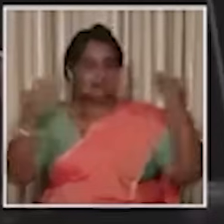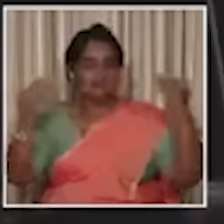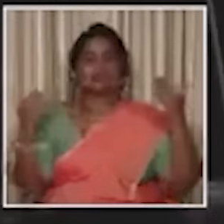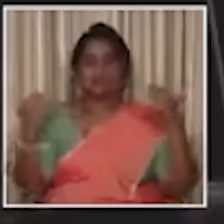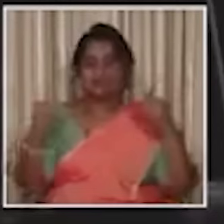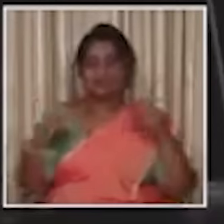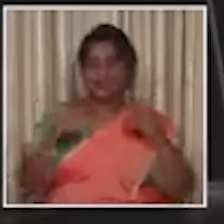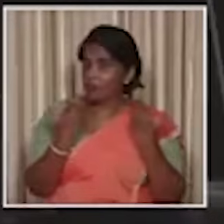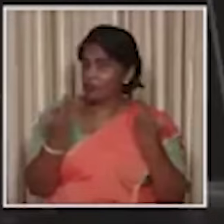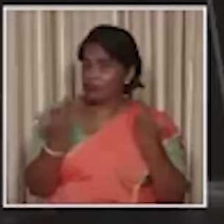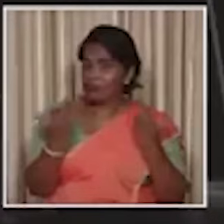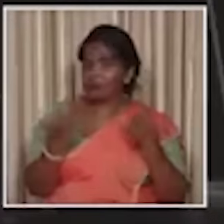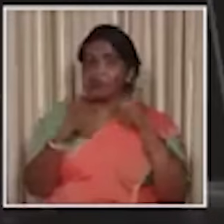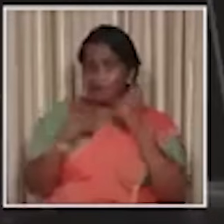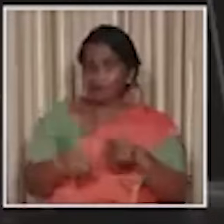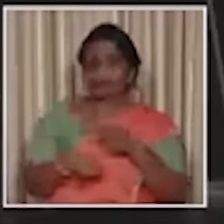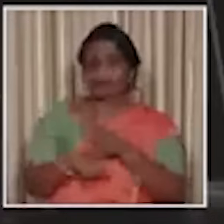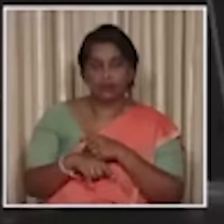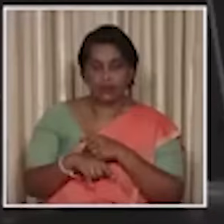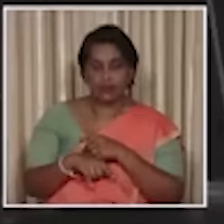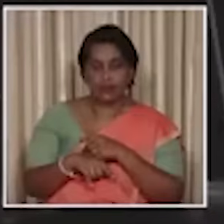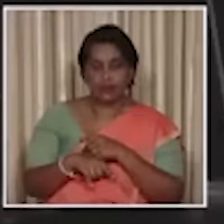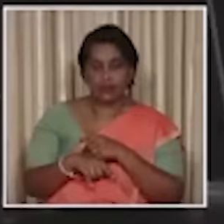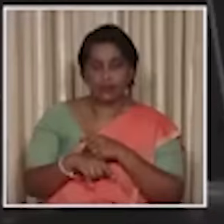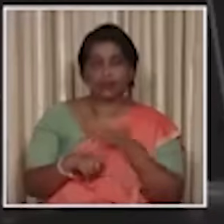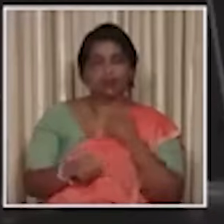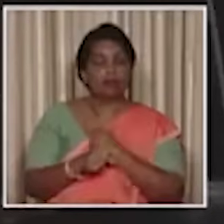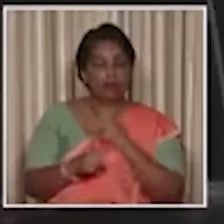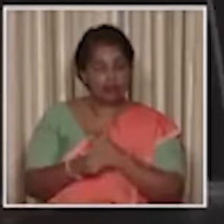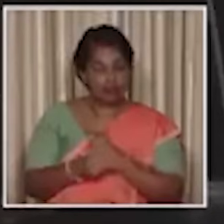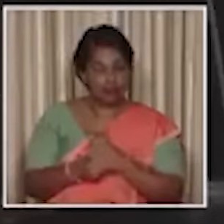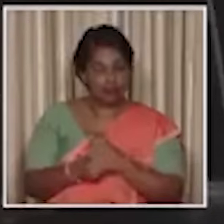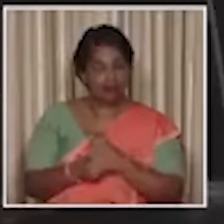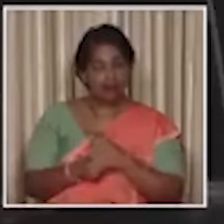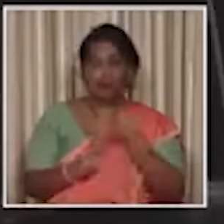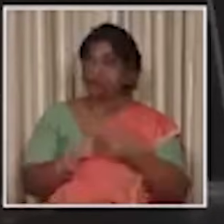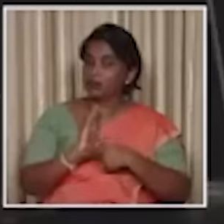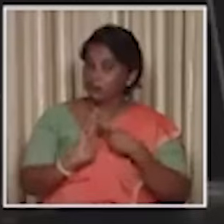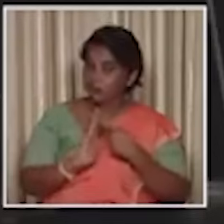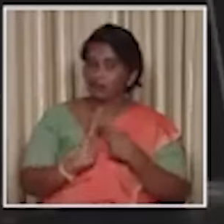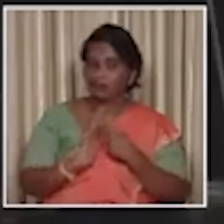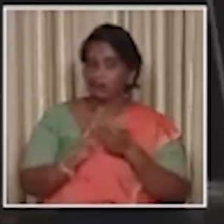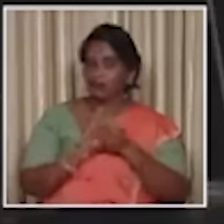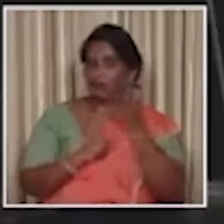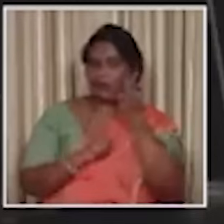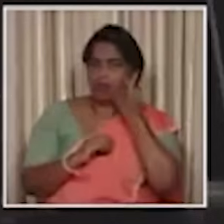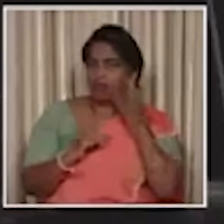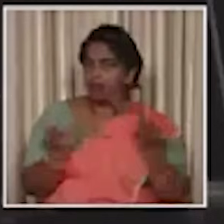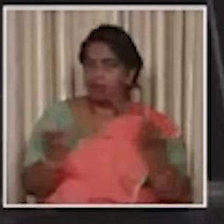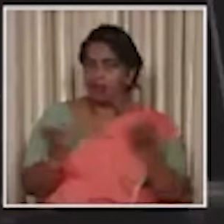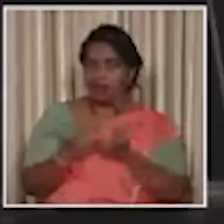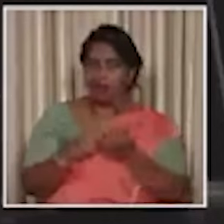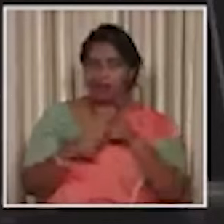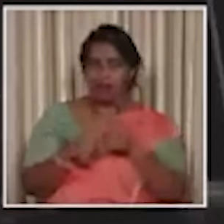இந்த முகப்பு வாசலால் இலங்கையினுடைய நல்லிணக்கத்துக்கு என்ன பாதிப்பு ஏற்பட்டிருக்கிறது? தயவு செய்து இதனை இங்கே இருக்கின்ற சபையில்